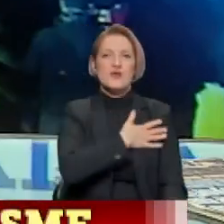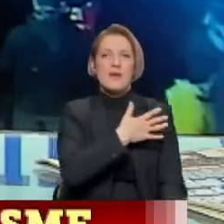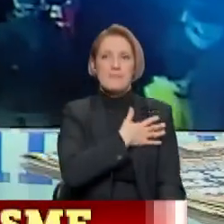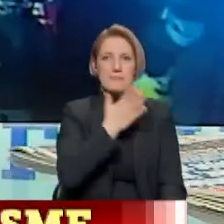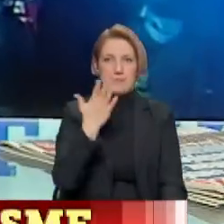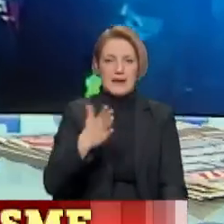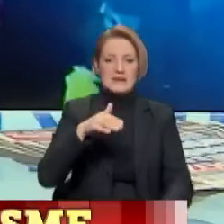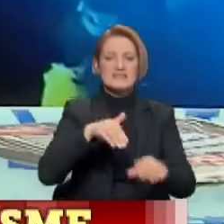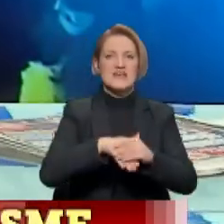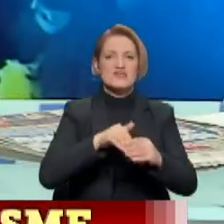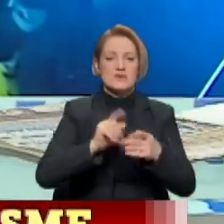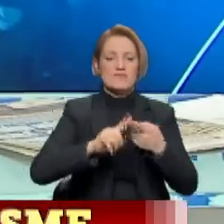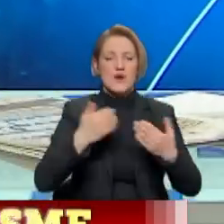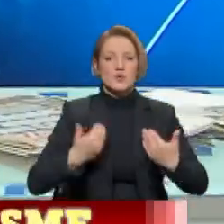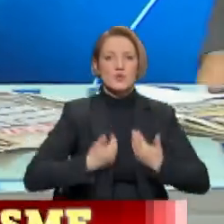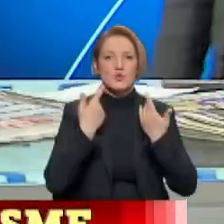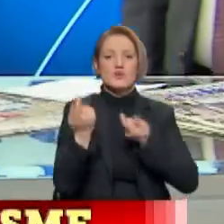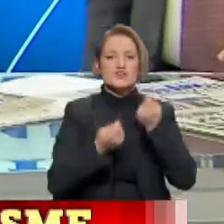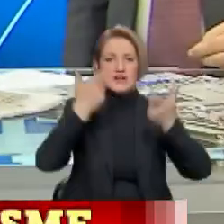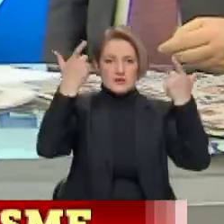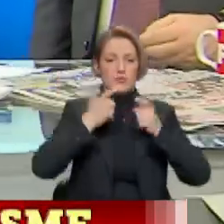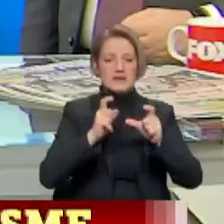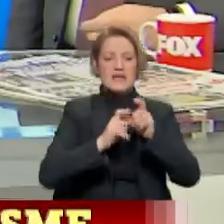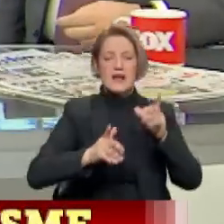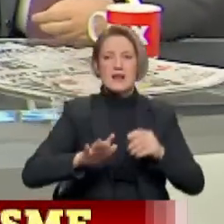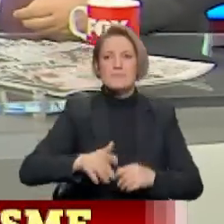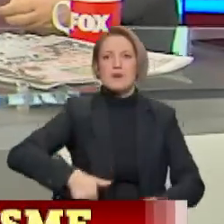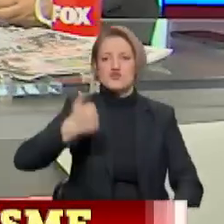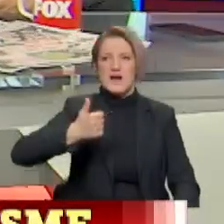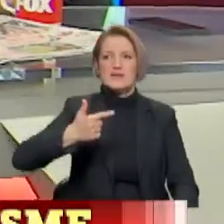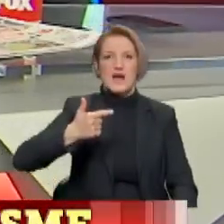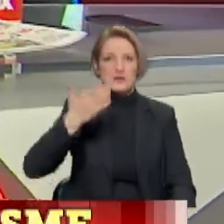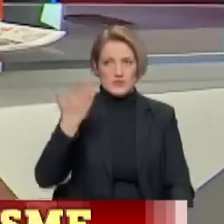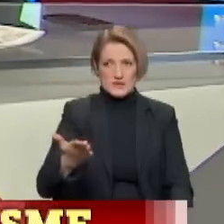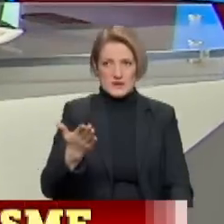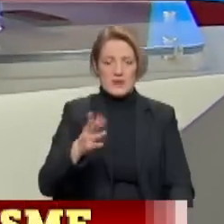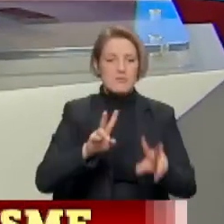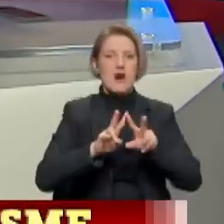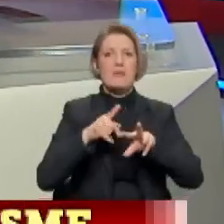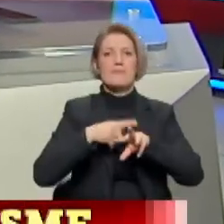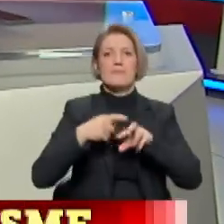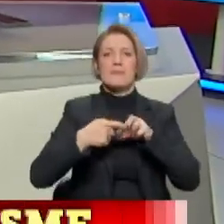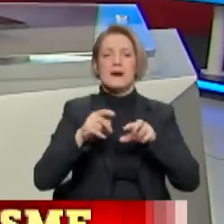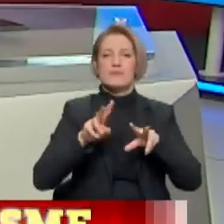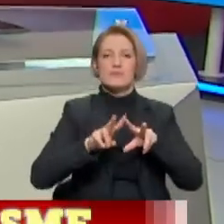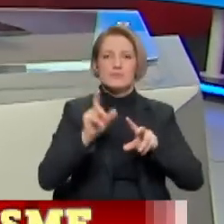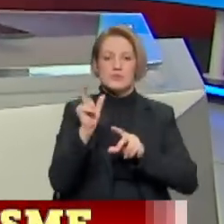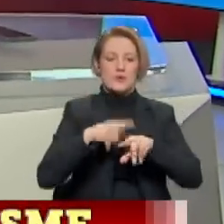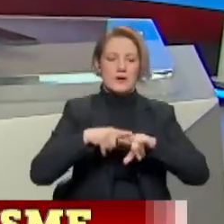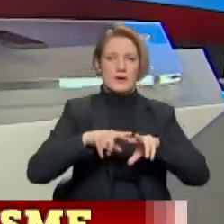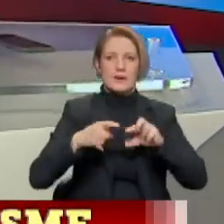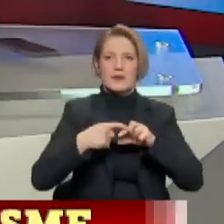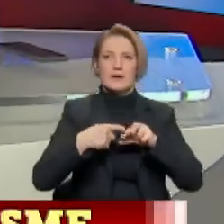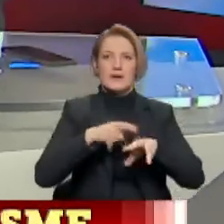Partisi seçim ve hukuk işlerinden sorumlu Genel Başkan Yardımcısı Muharrem Erkek yanımızda. Hem dün mahkeme sürecini takip